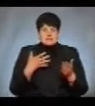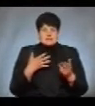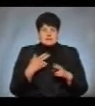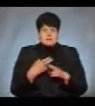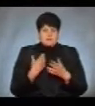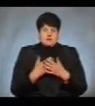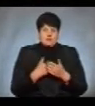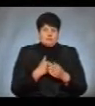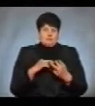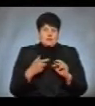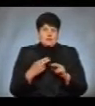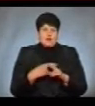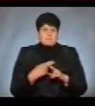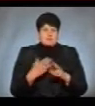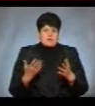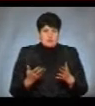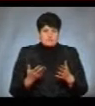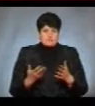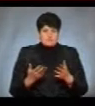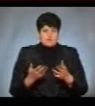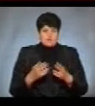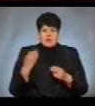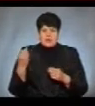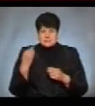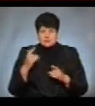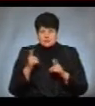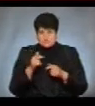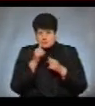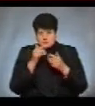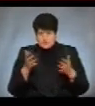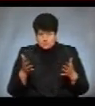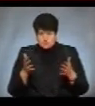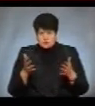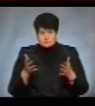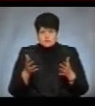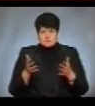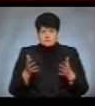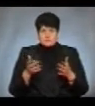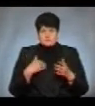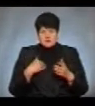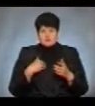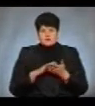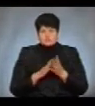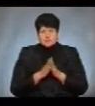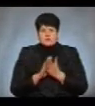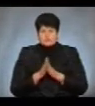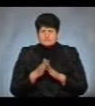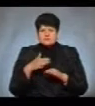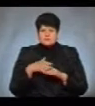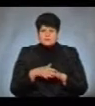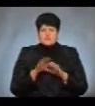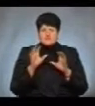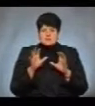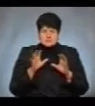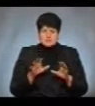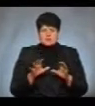металеві. Ну на що, в принципі, історики не можуть погодитися, тому що ми доходимо до спільного цього, тому що закон про